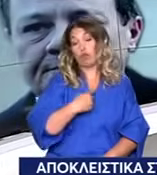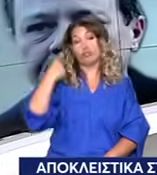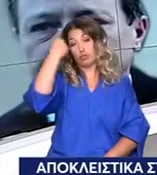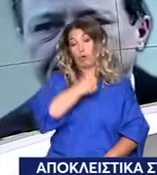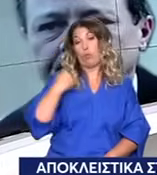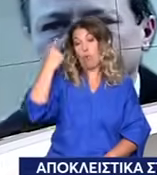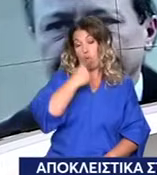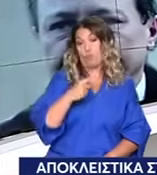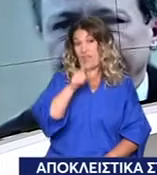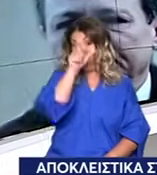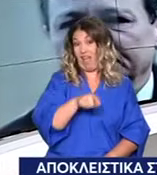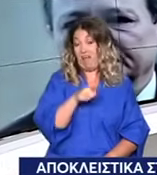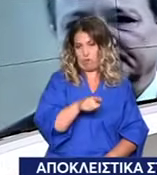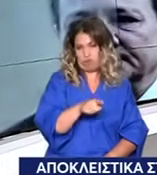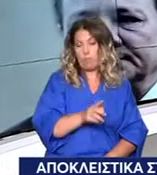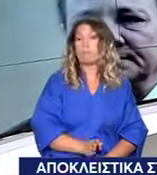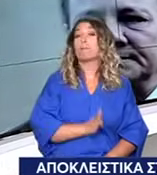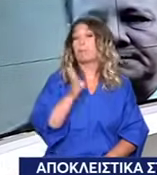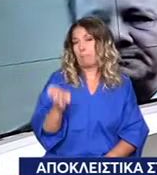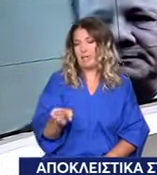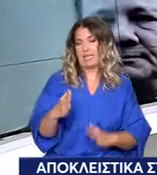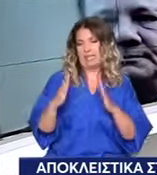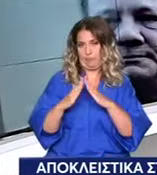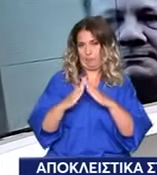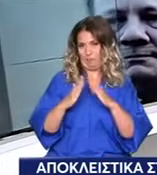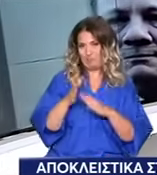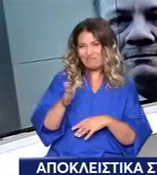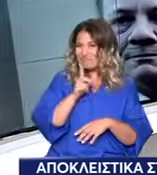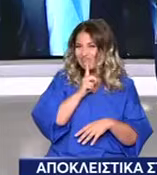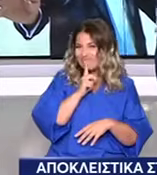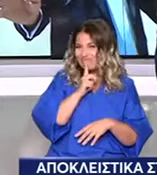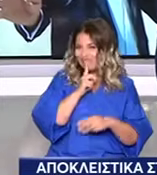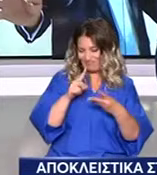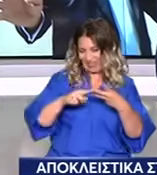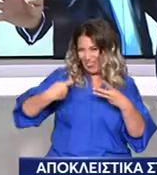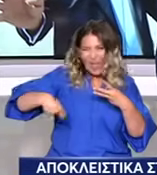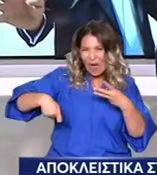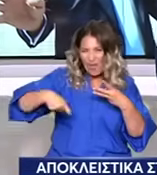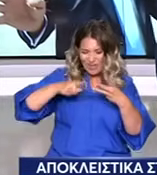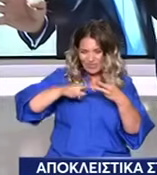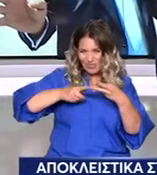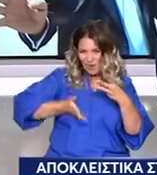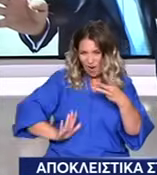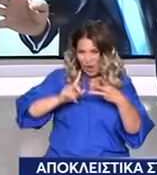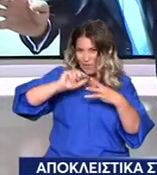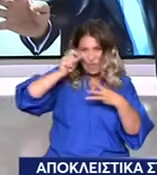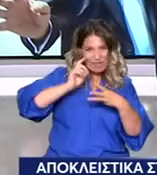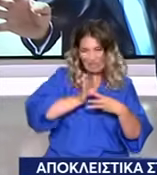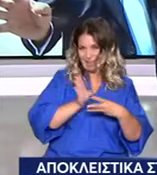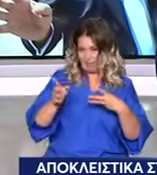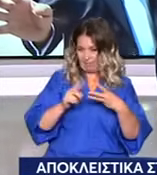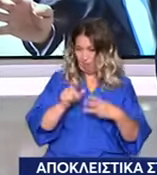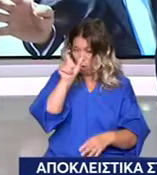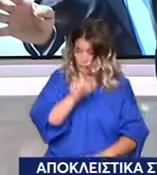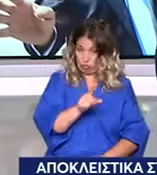είχε πάει στο σπίτι της κυρίας Πολυζωγοπούλου μαζί με την πρώην σύζυγο, αλλά και την κόρη του κυρίου Λίτρα εκείνο το βράδυ. Θα ακούσουμε